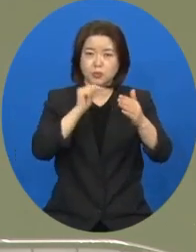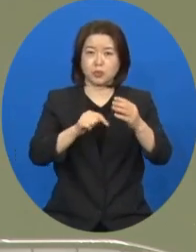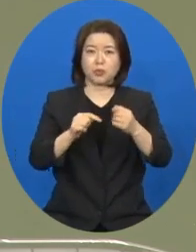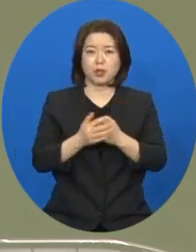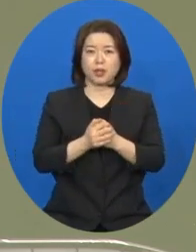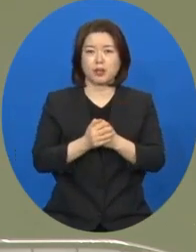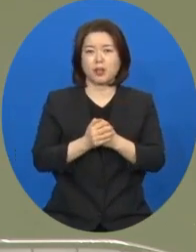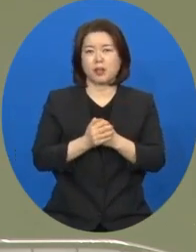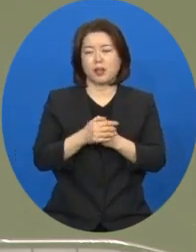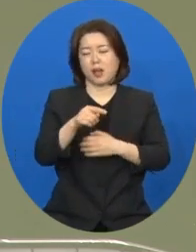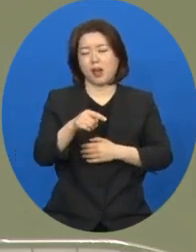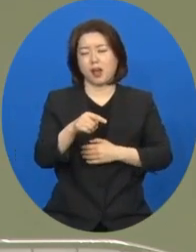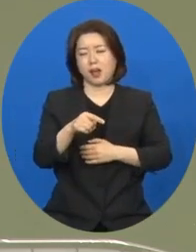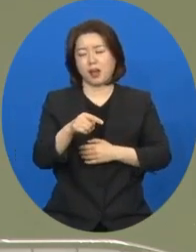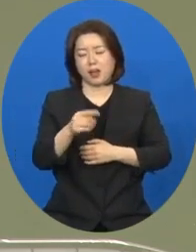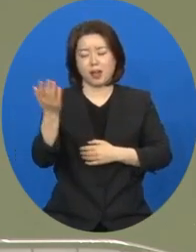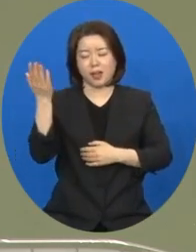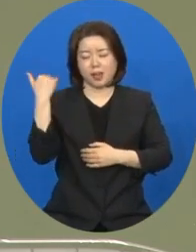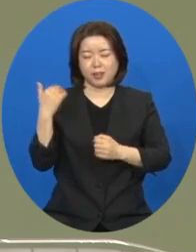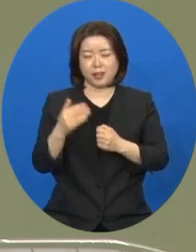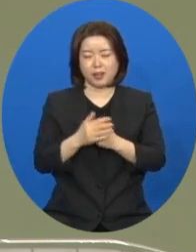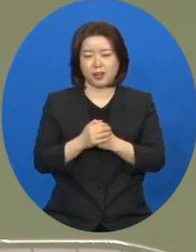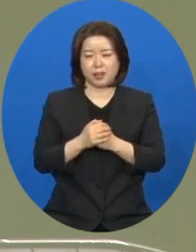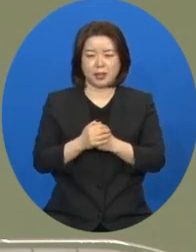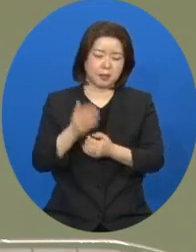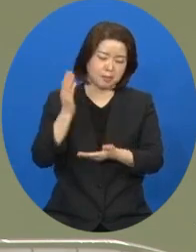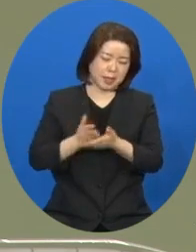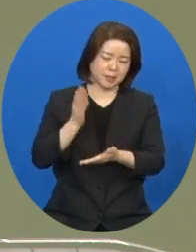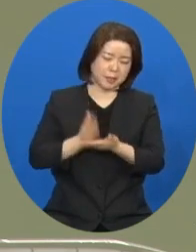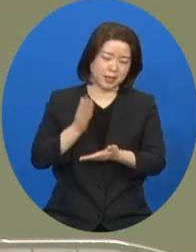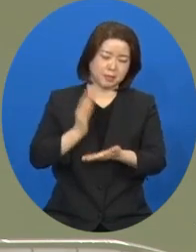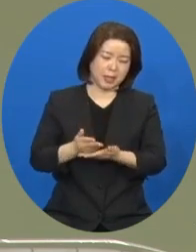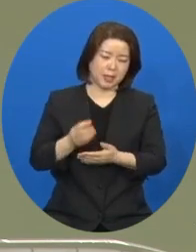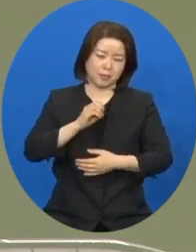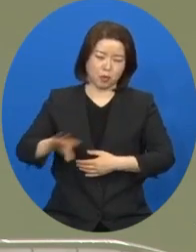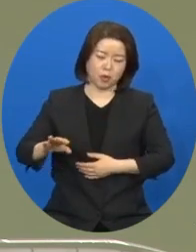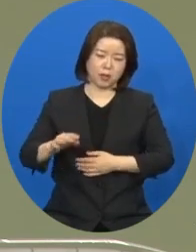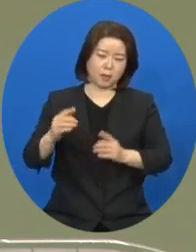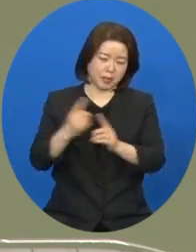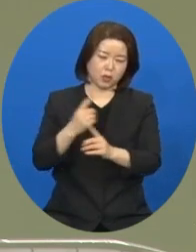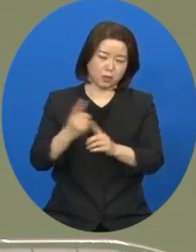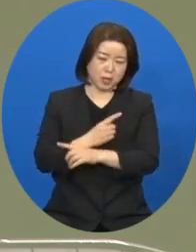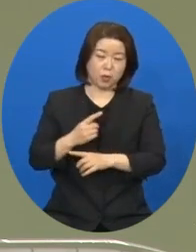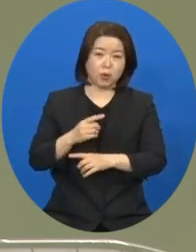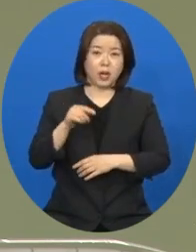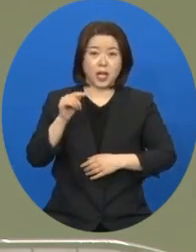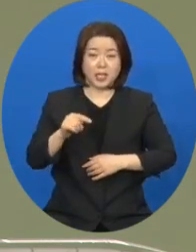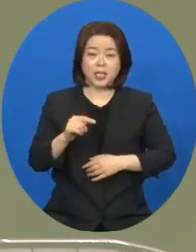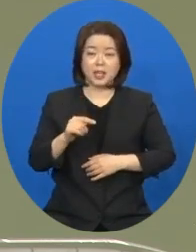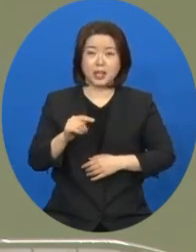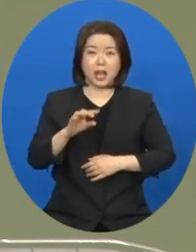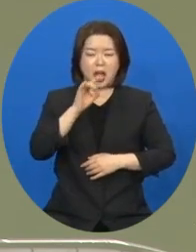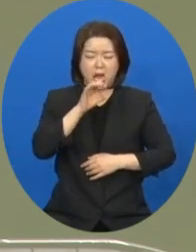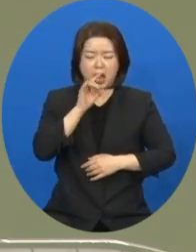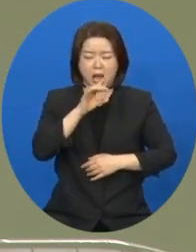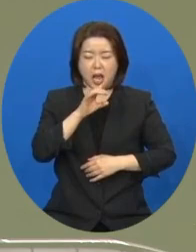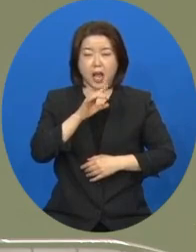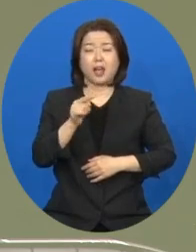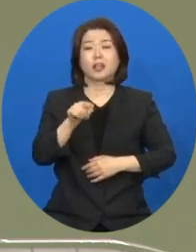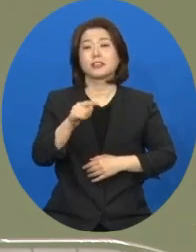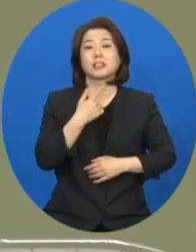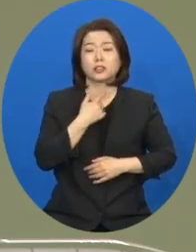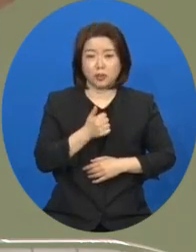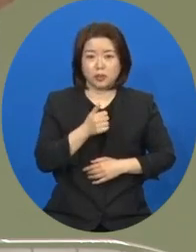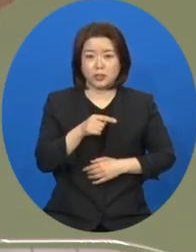그동안 그렇게 끊어야 되겠다, 고쳐야 되겠다, 버려야 되겠다 그런데도 안 되던 게